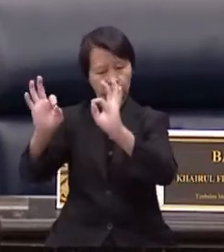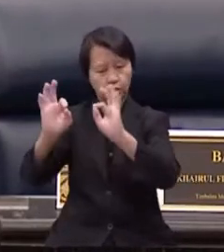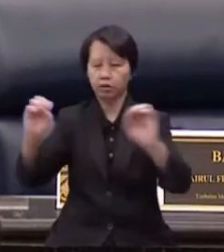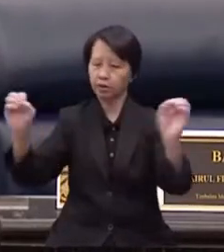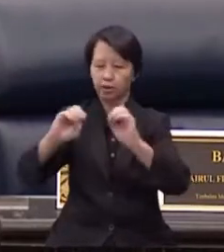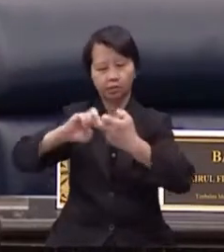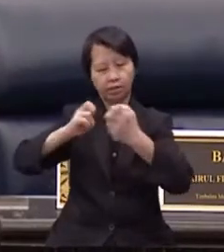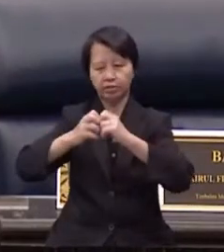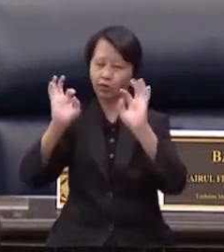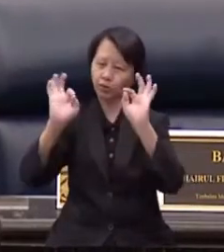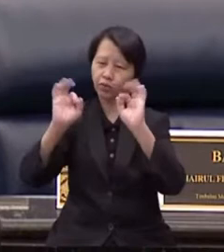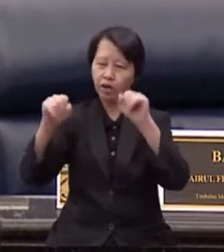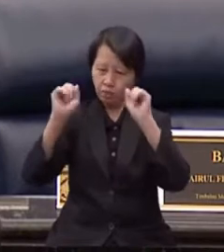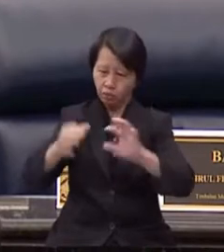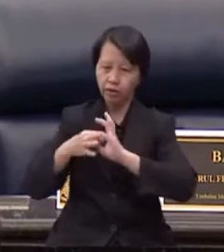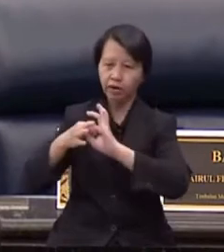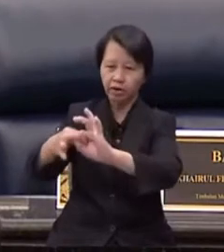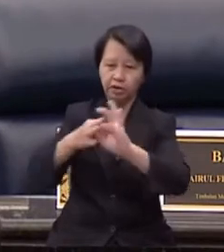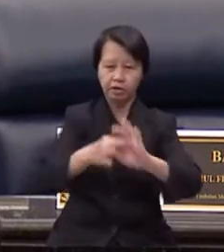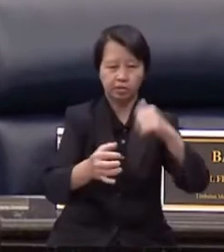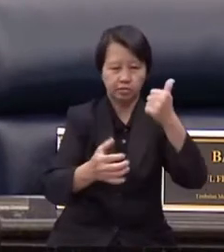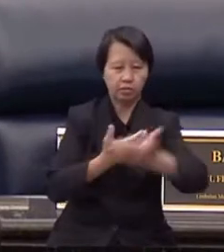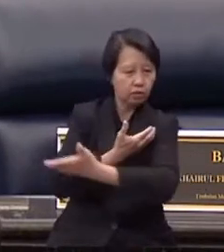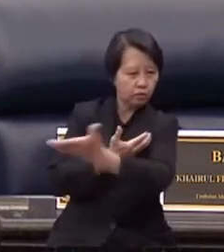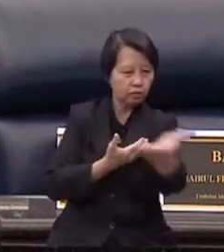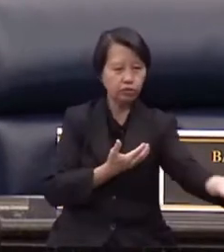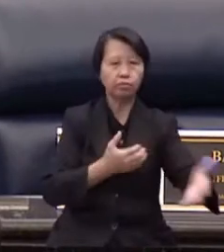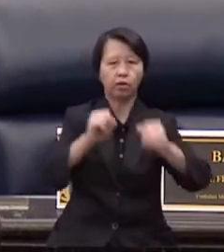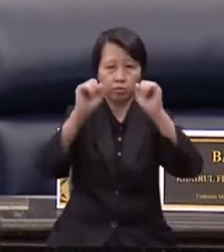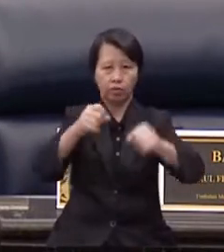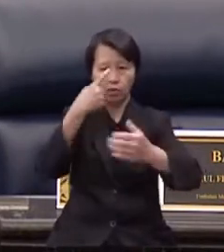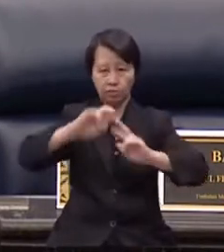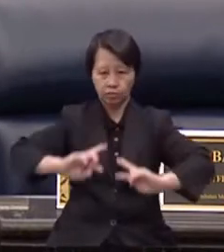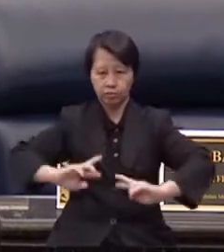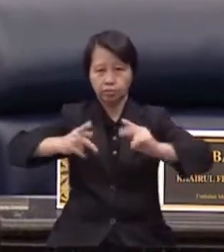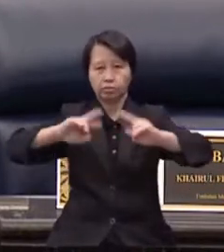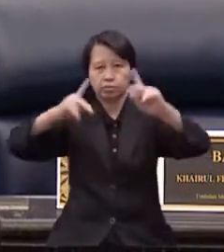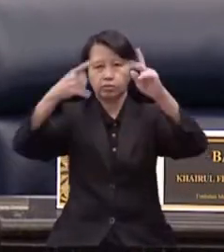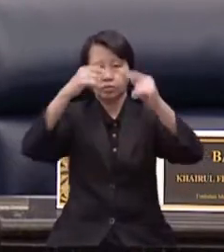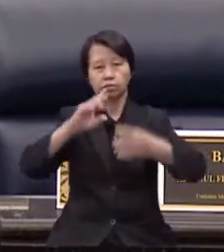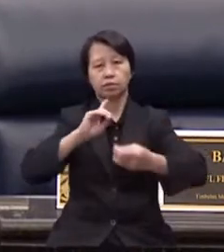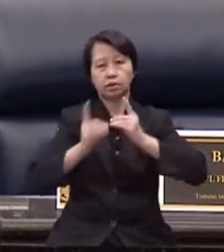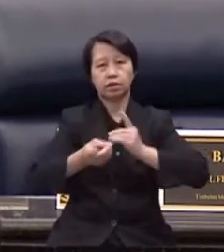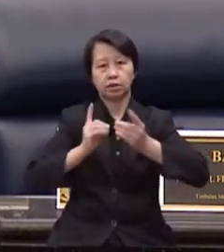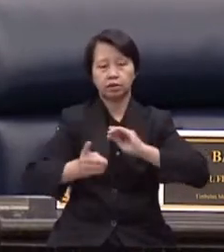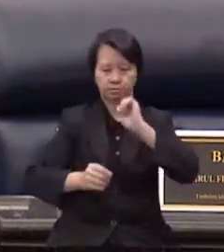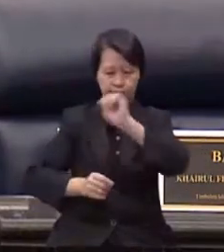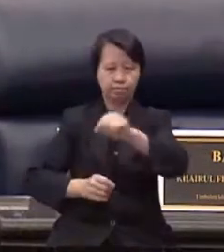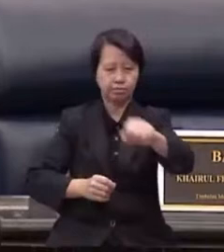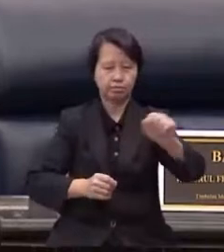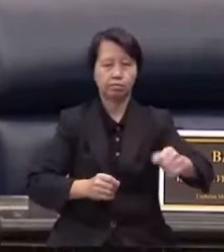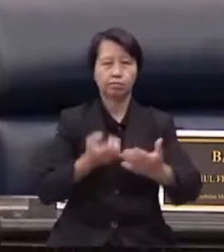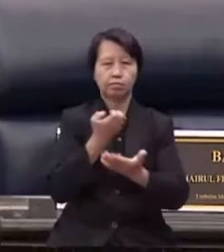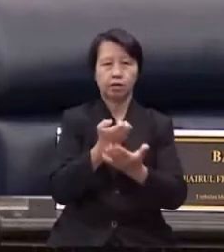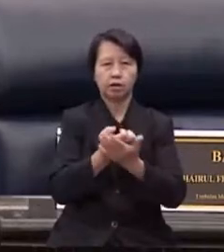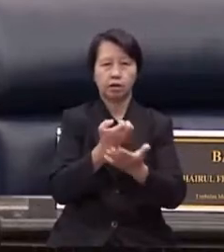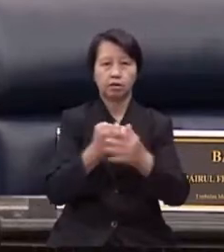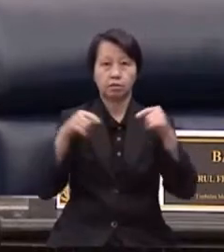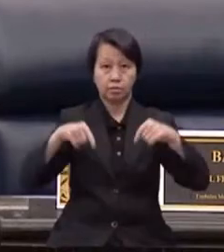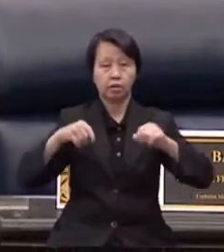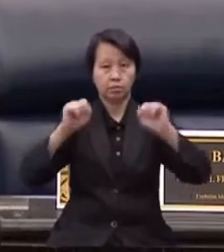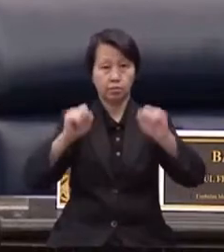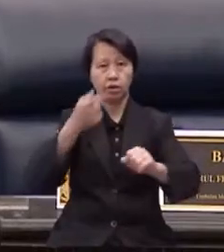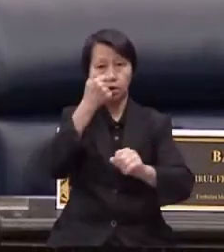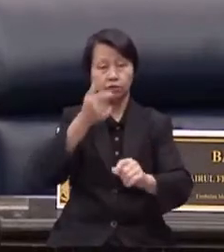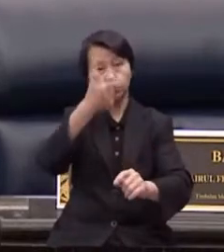tak ada masalah untuk kita bekerja sama untuk semua PH untuklah membangunkan digital ekonomi digital